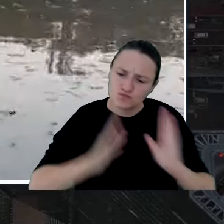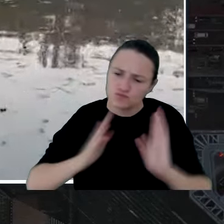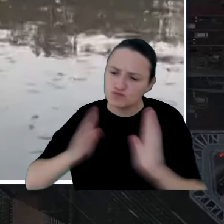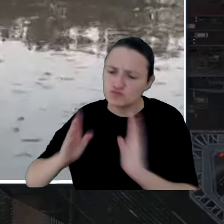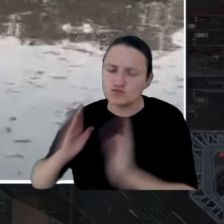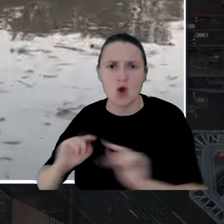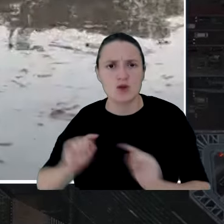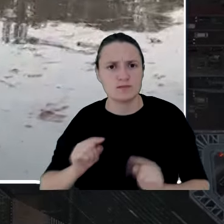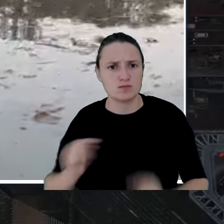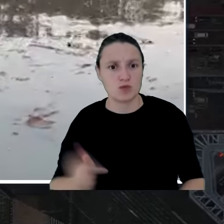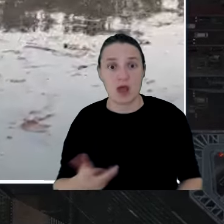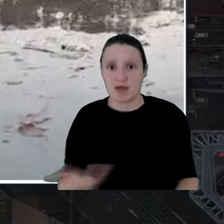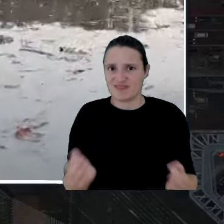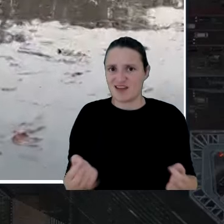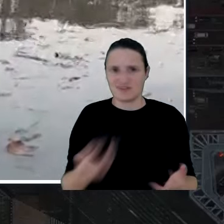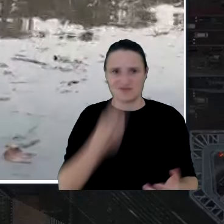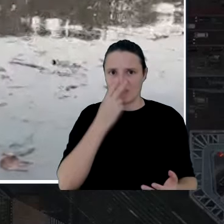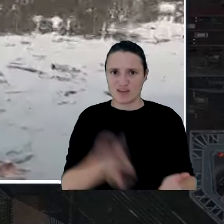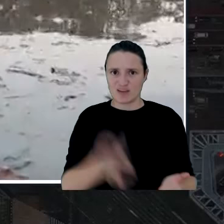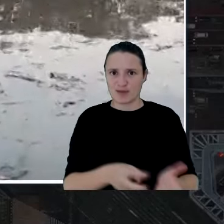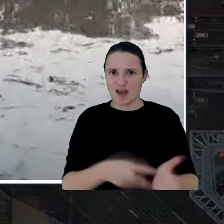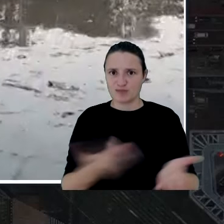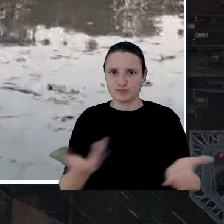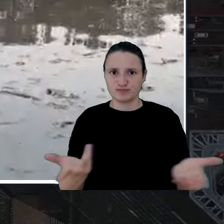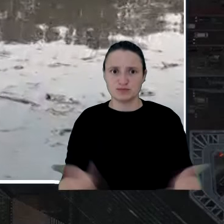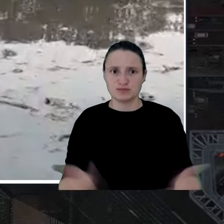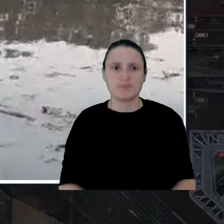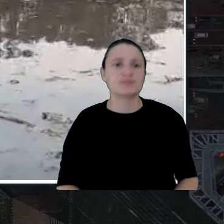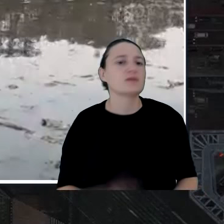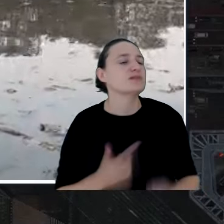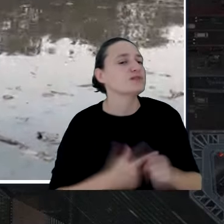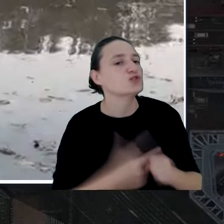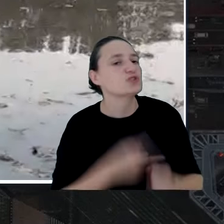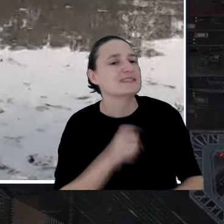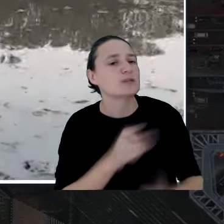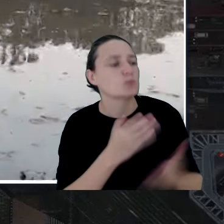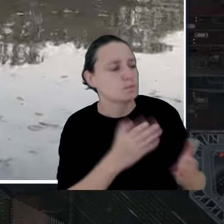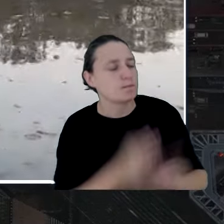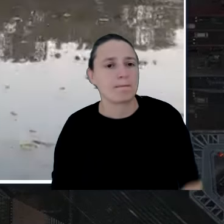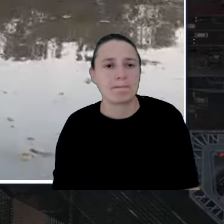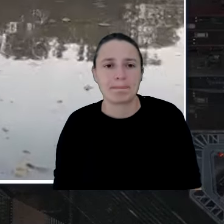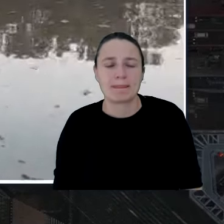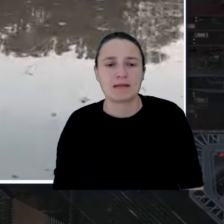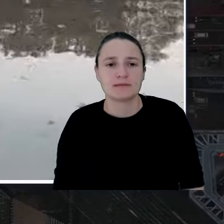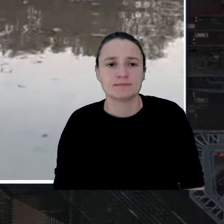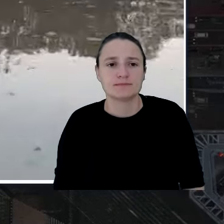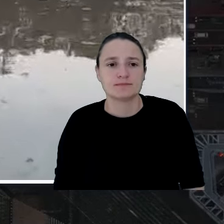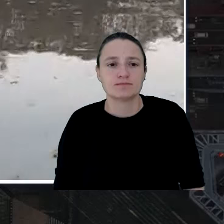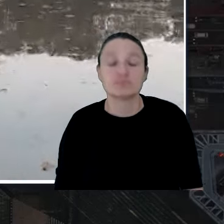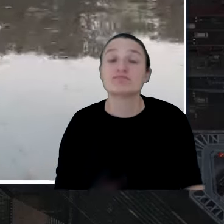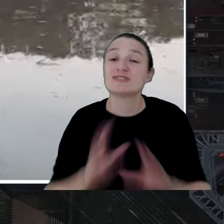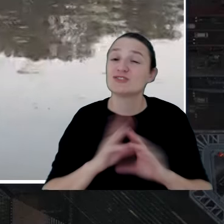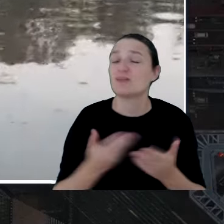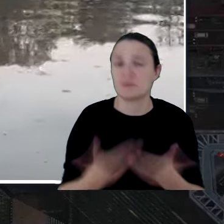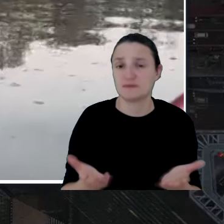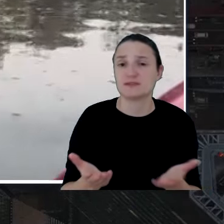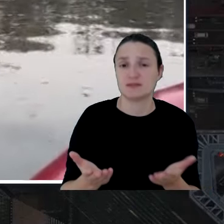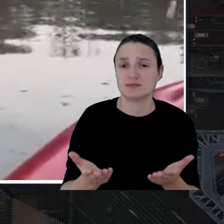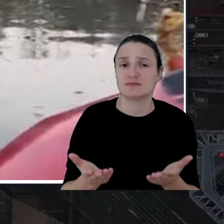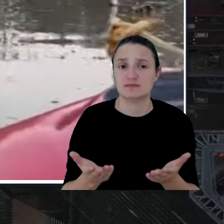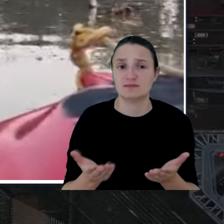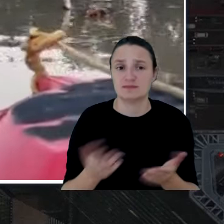tego absolutnie teraz nie widać. Mogę wam dać po 20 sekund. To ja jeszcze tutaj zwrócę uwagę, szanowni państwo, na to, co powiedziała Ursula von